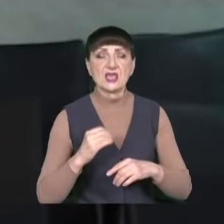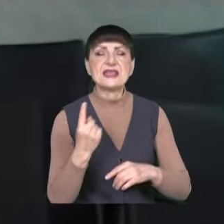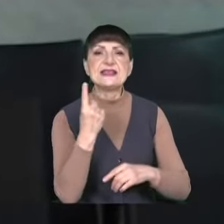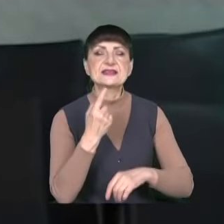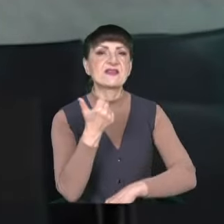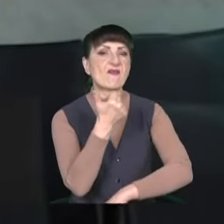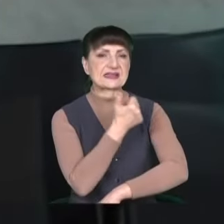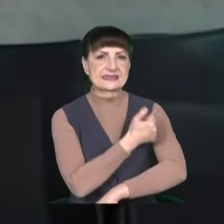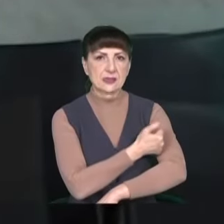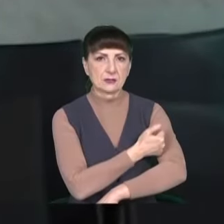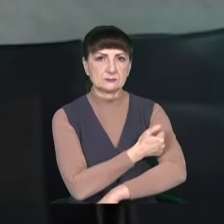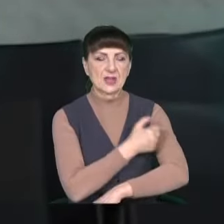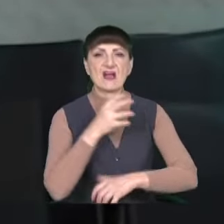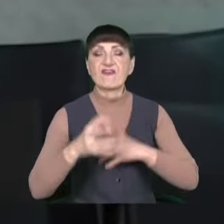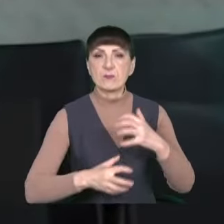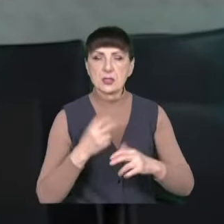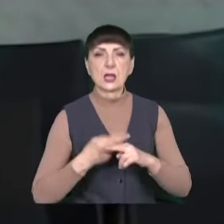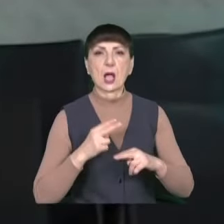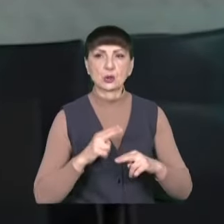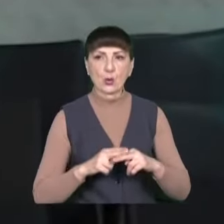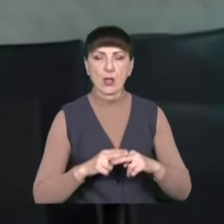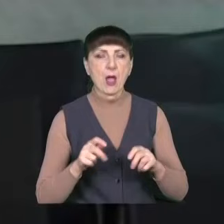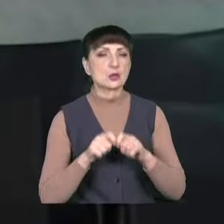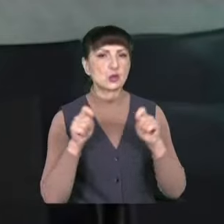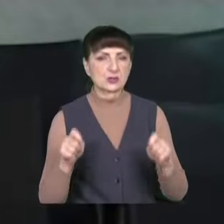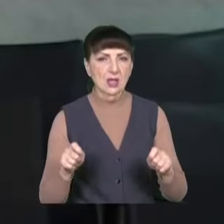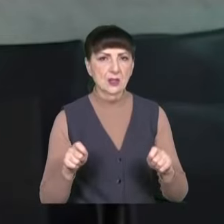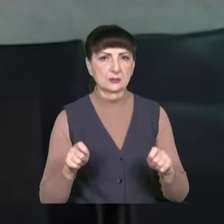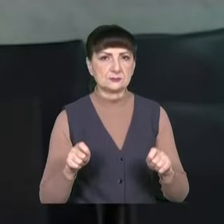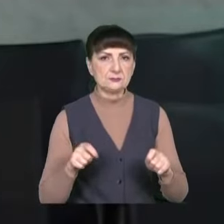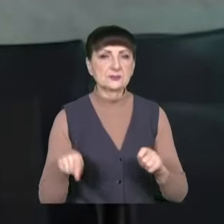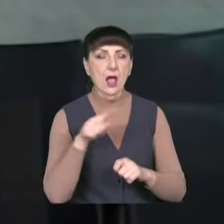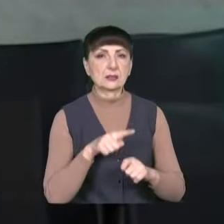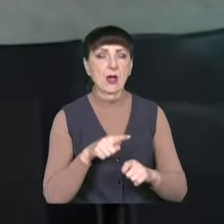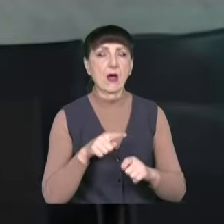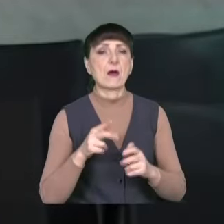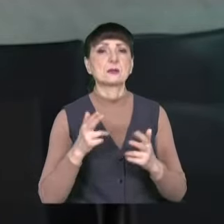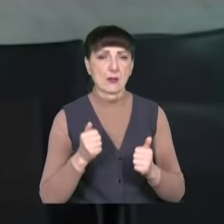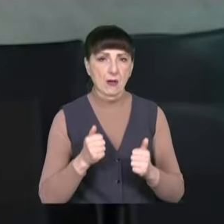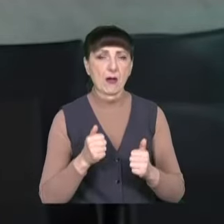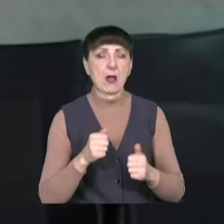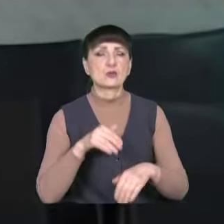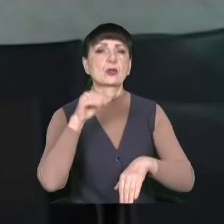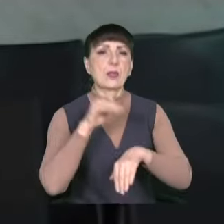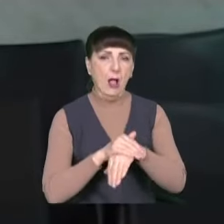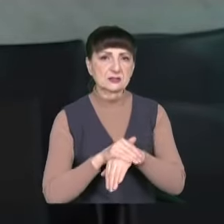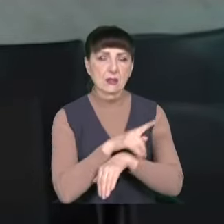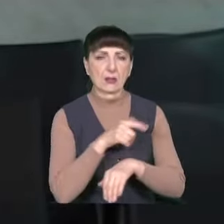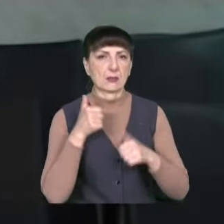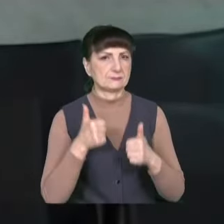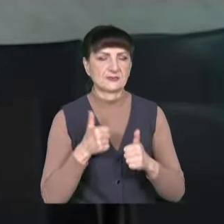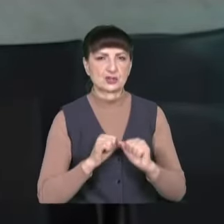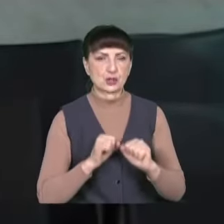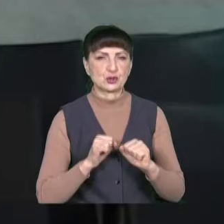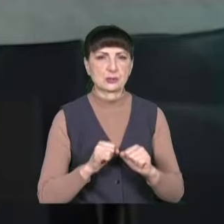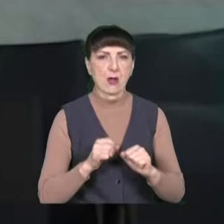вакцина в мире, которая вот создана, и она показала свою доказательную способность